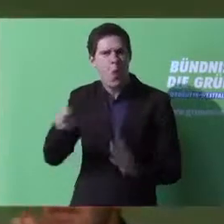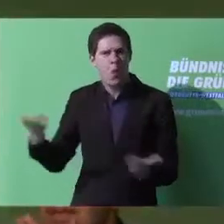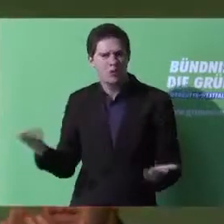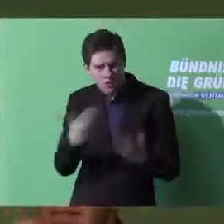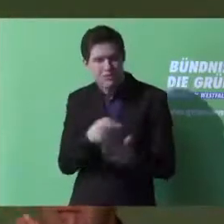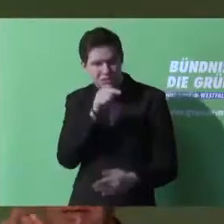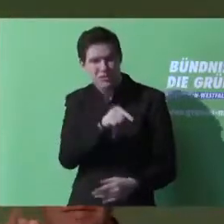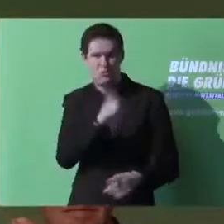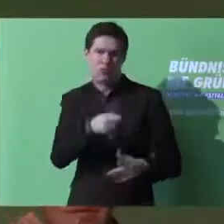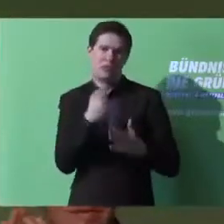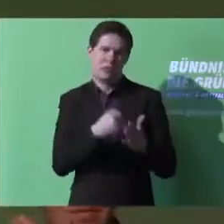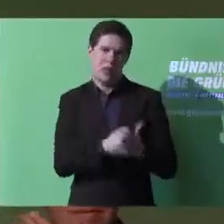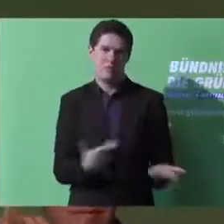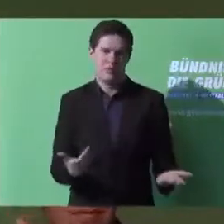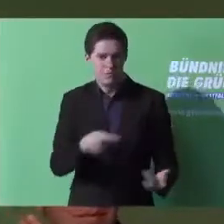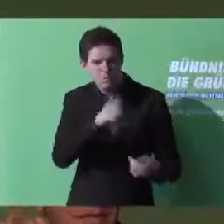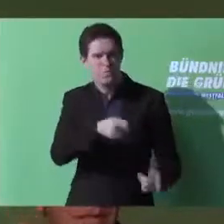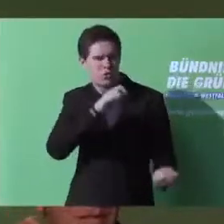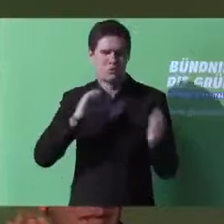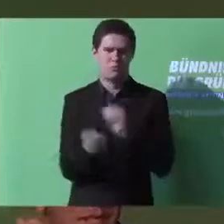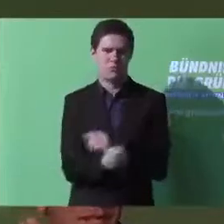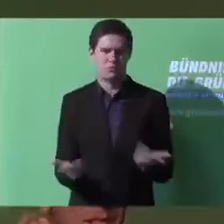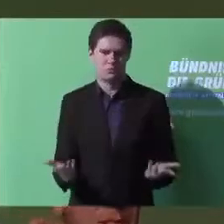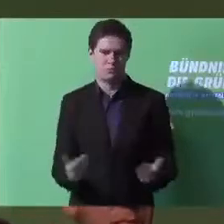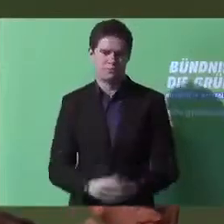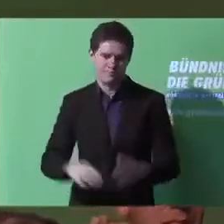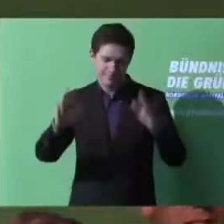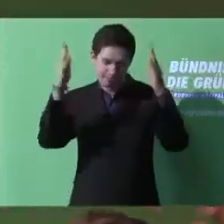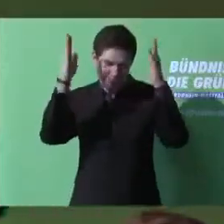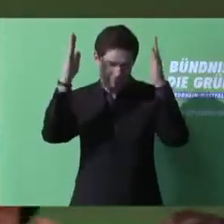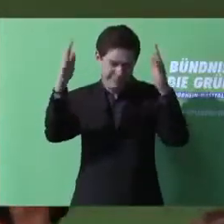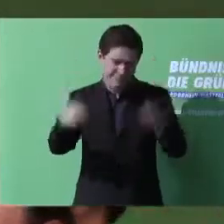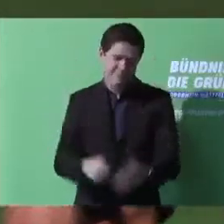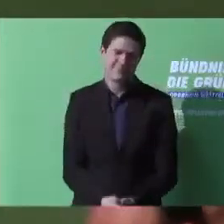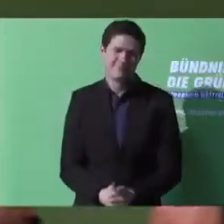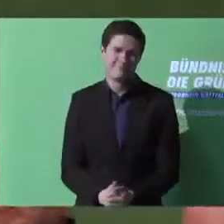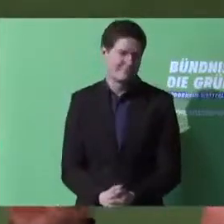ich Aktivitäten, da erwarte ich Staat.